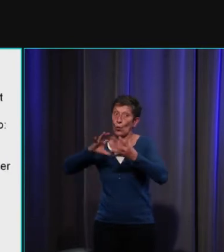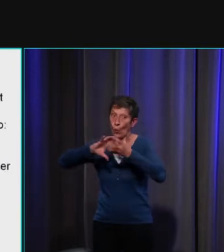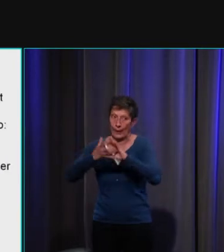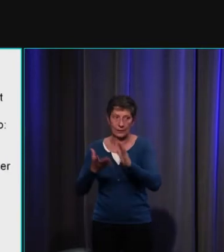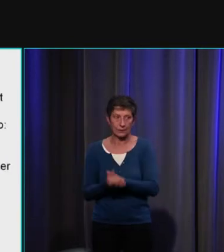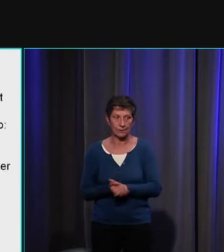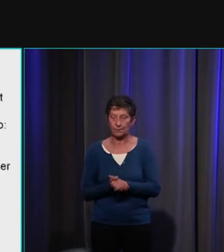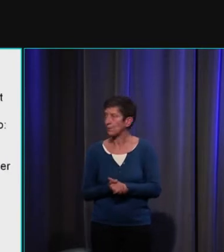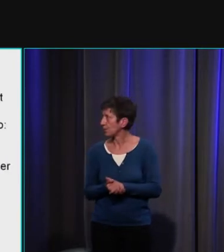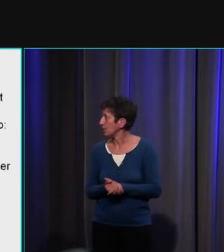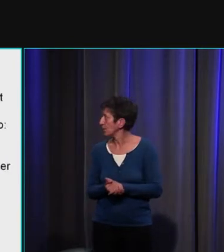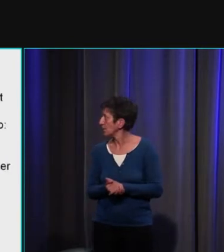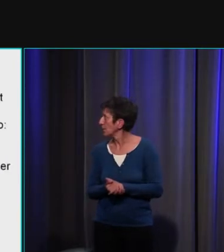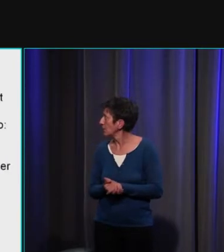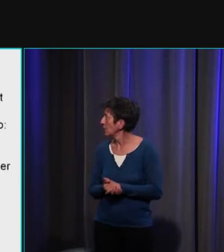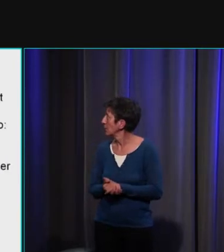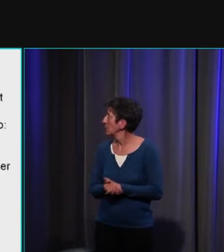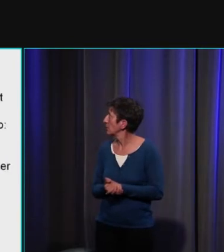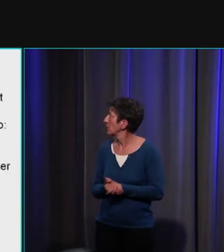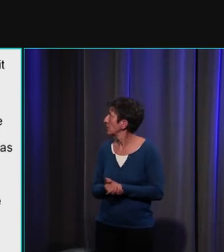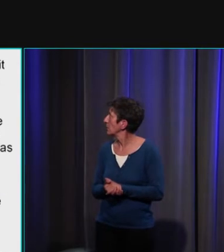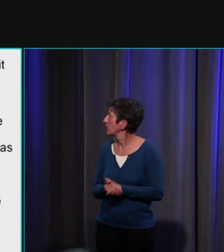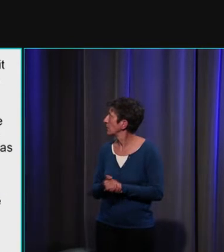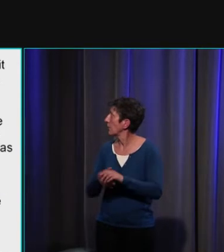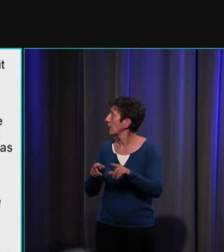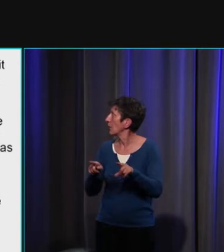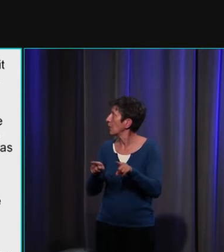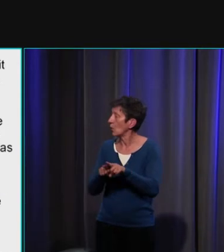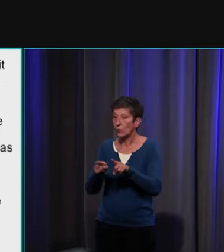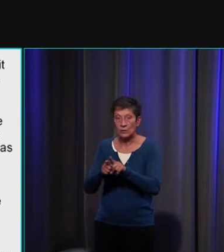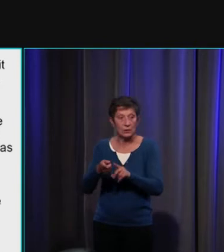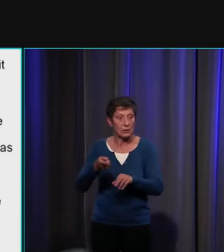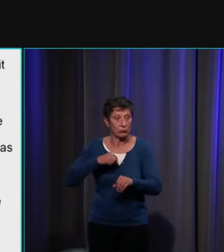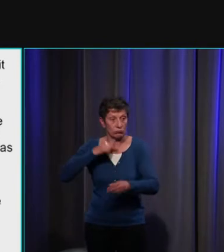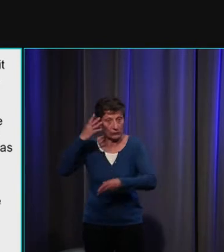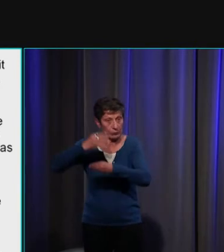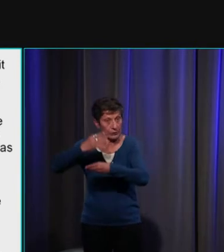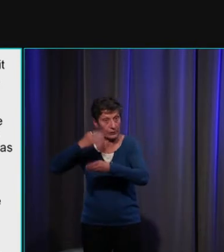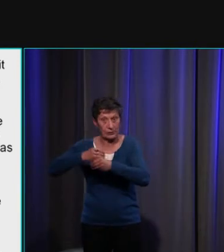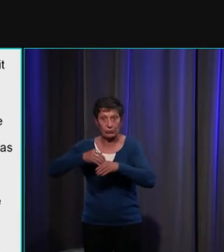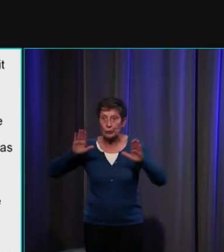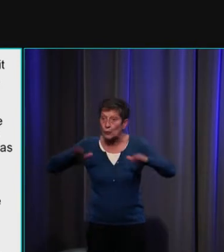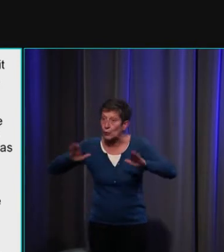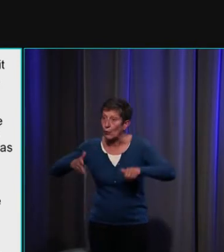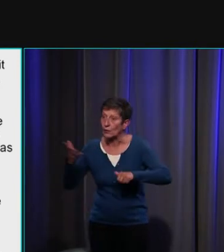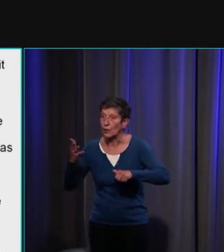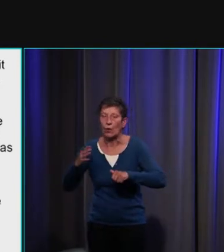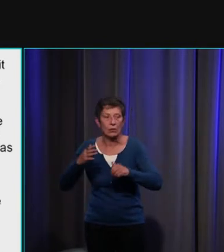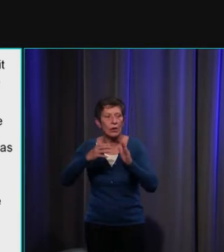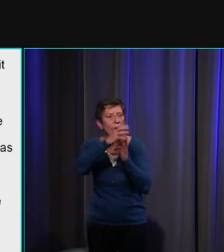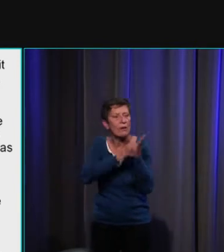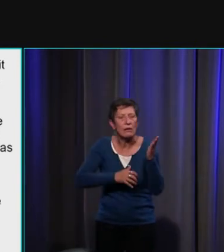et puis aussi nous avons appris ce que c'était qu'un musulman dans la chanson de roland tous les musulmans ce sont des